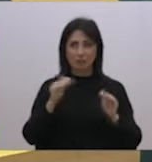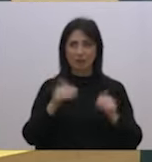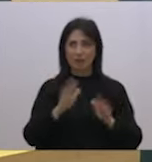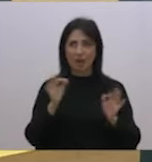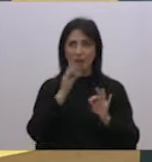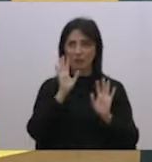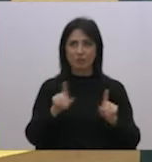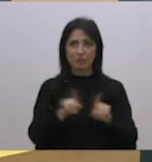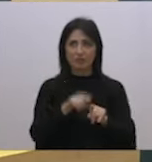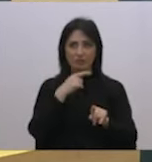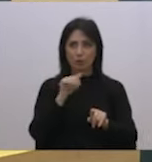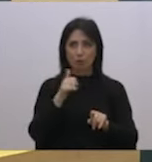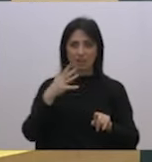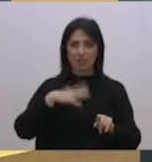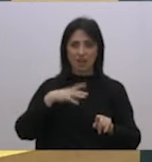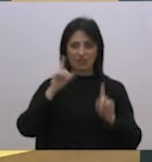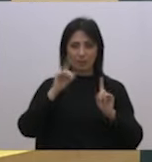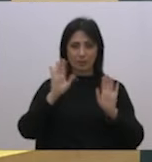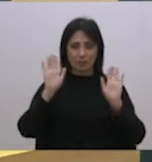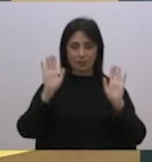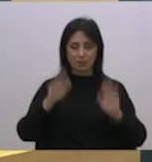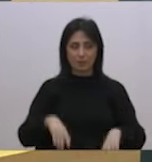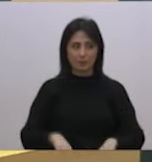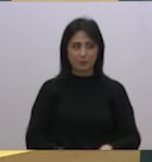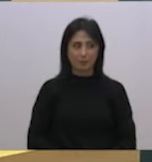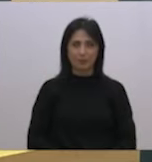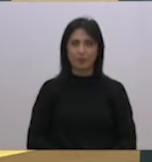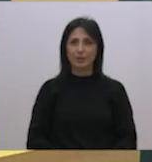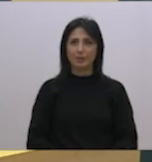hagar mi-e, i se tva, rogur, scartule, mai ție.